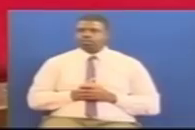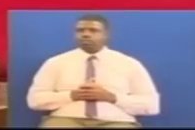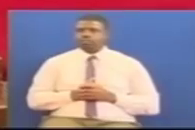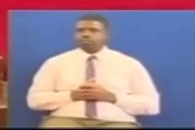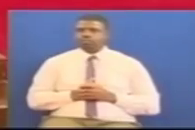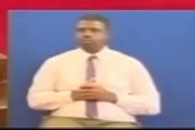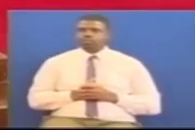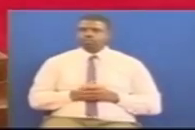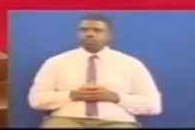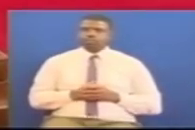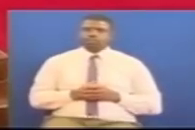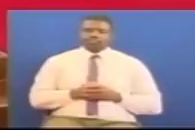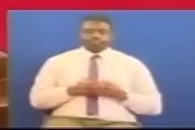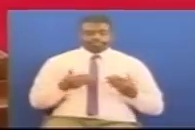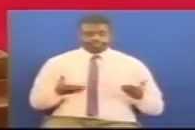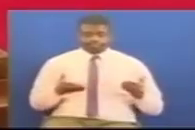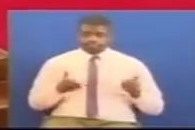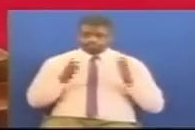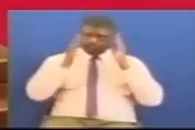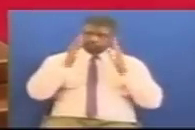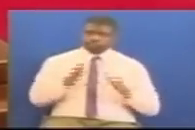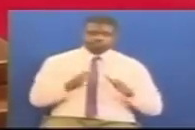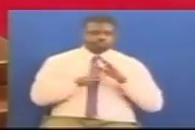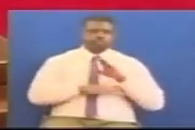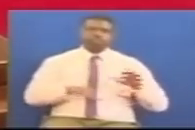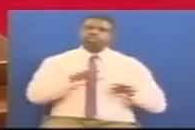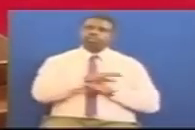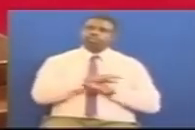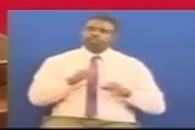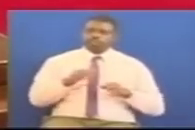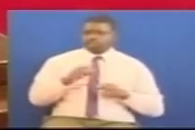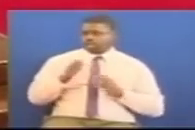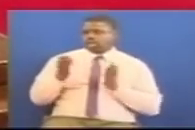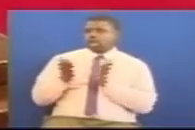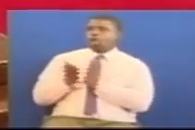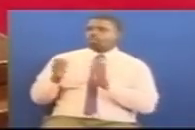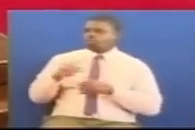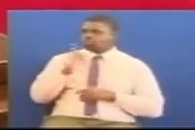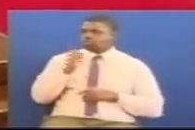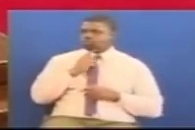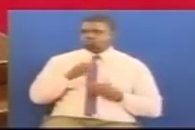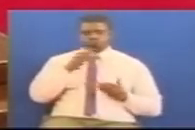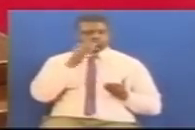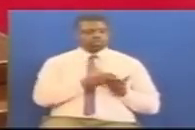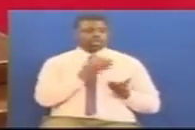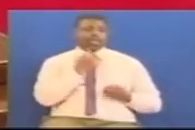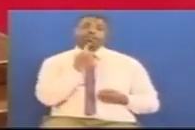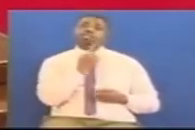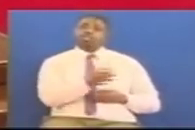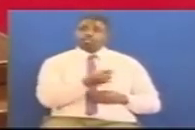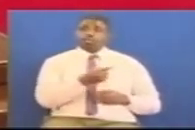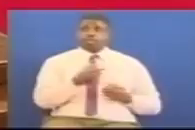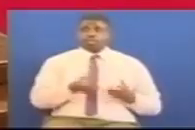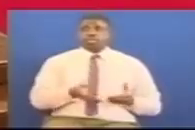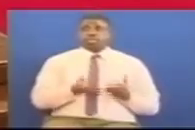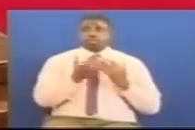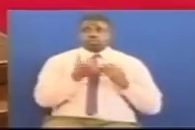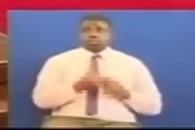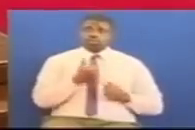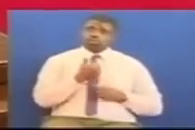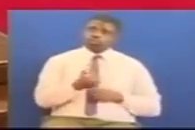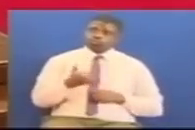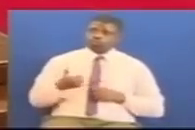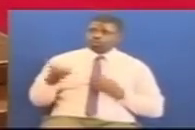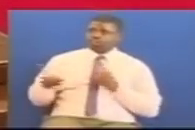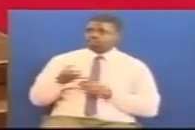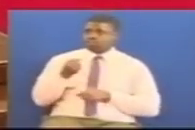Mheshimiwa Mwenyekiti, naomba kujibu swali la nyongeza la Mheshimiwa Mwalongo kama ifuatavyo. Ni kweli kama alivyosema kwamba ili tuweze watoto wa kike waweze kufanikiwa